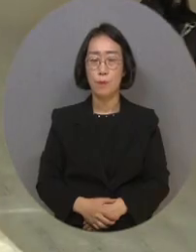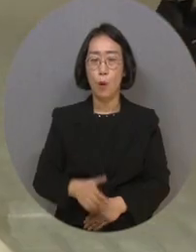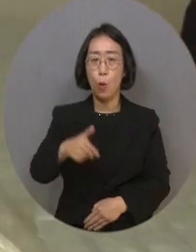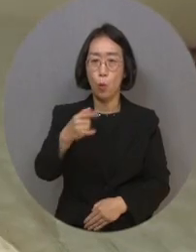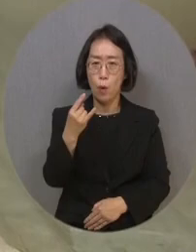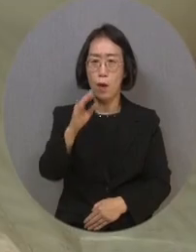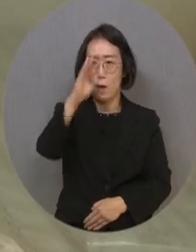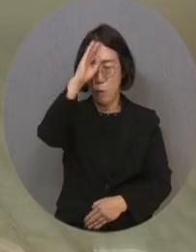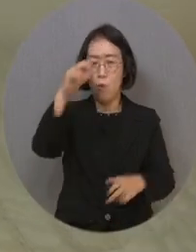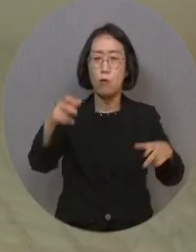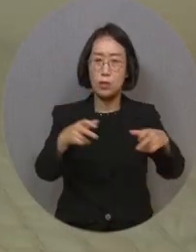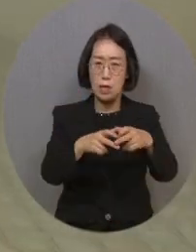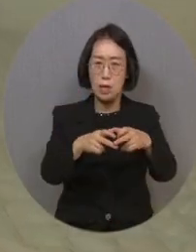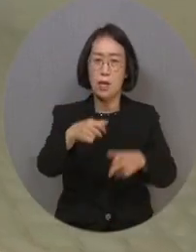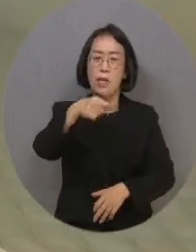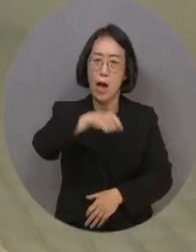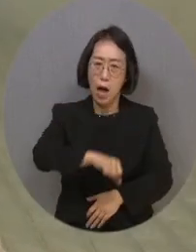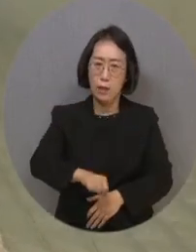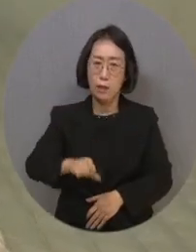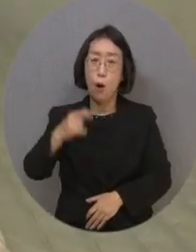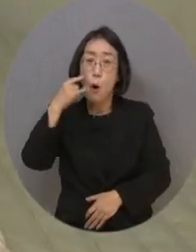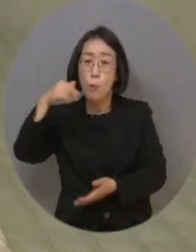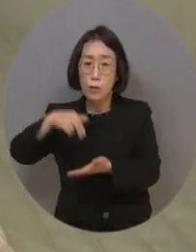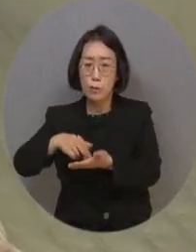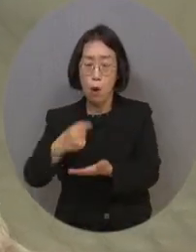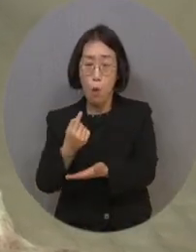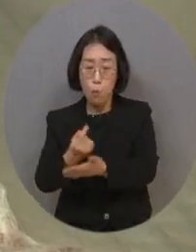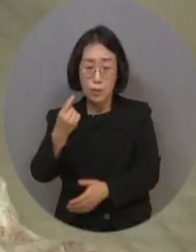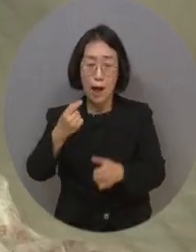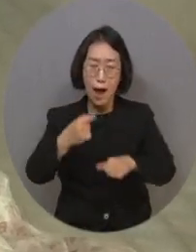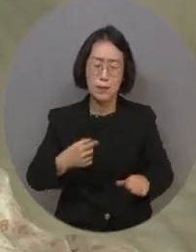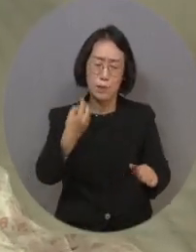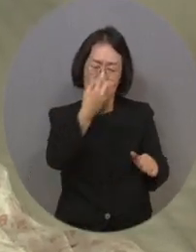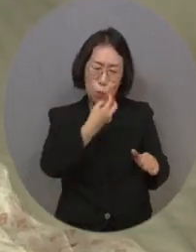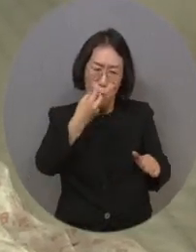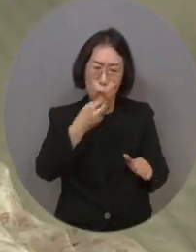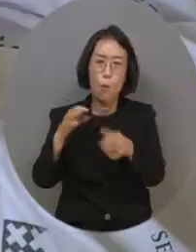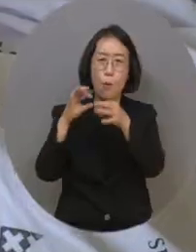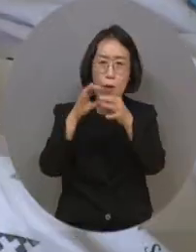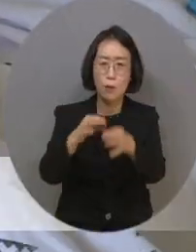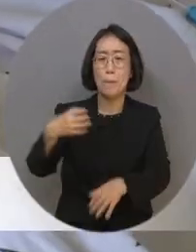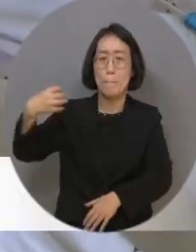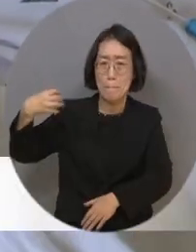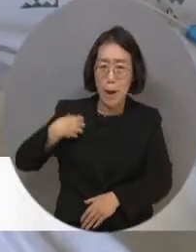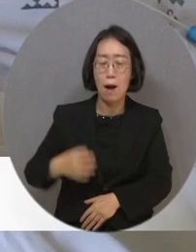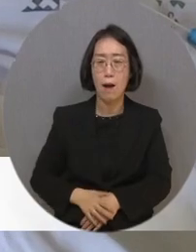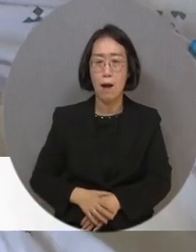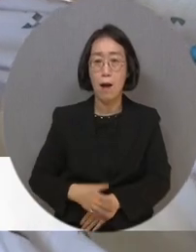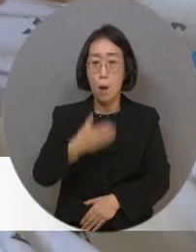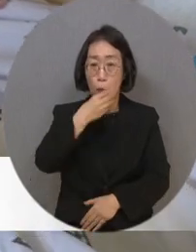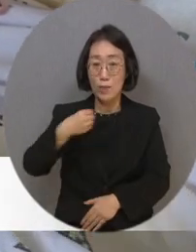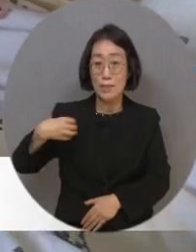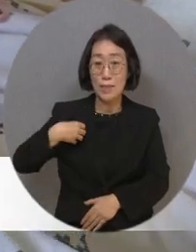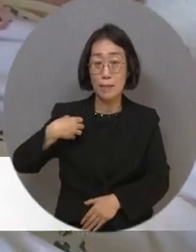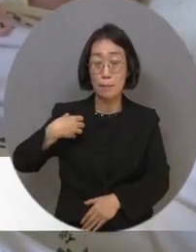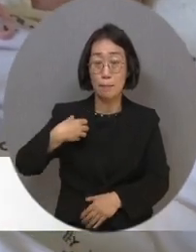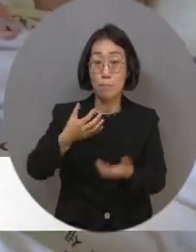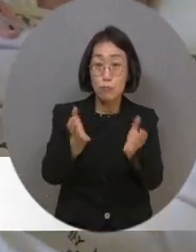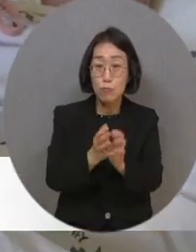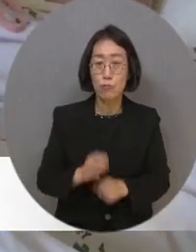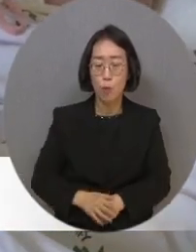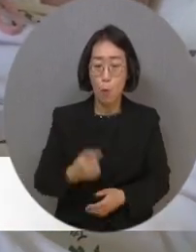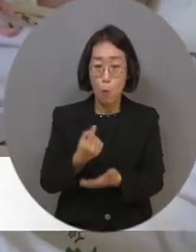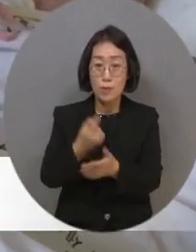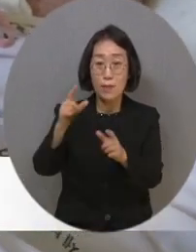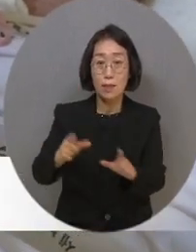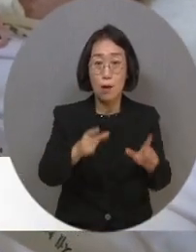뇌병변 장애인 아들을 둔 어머니 A씨는 혼자 아들을 돌보고 있습니다. 보건복지부는 혼자서 생활하기 어려운